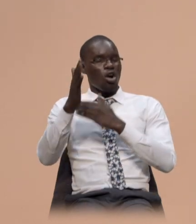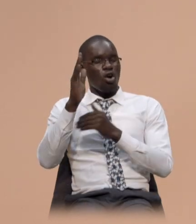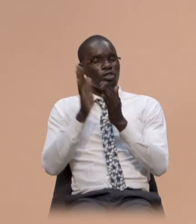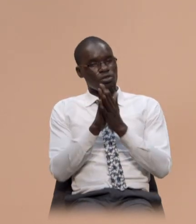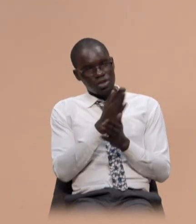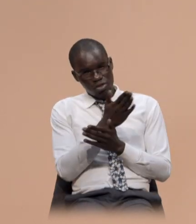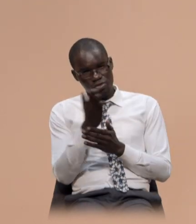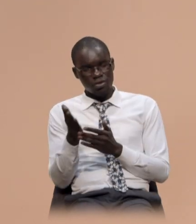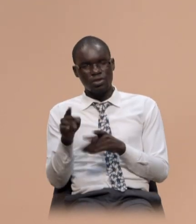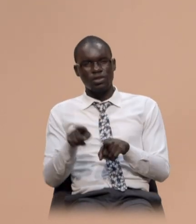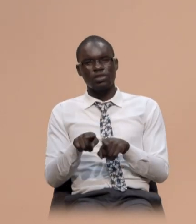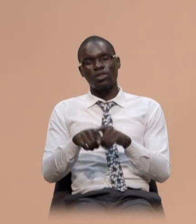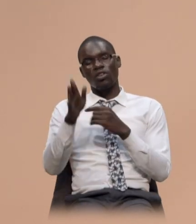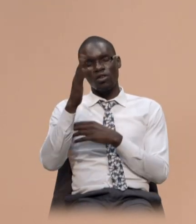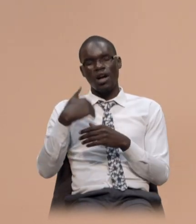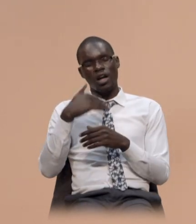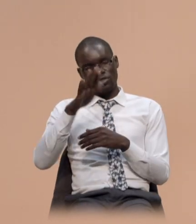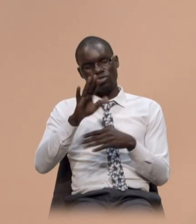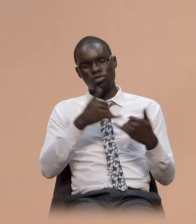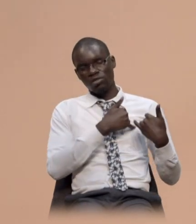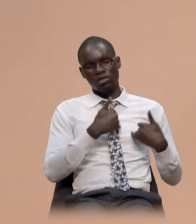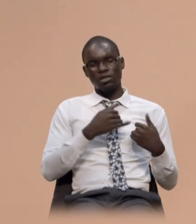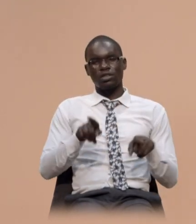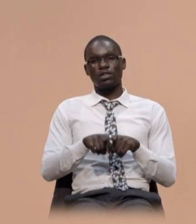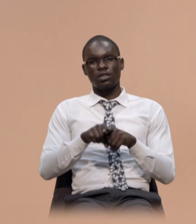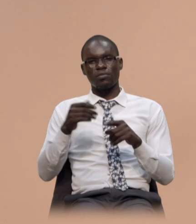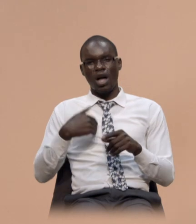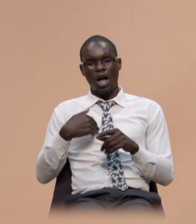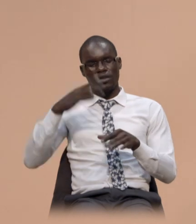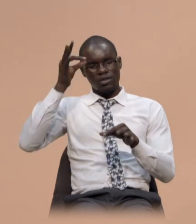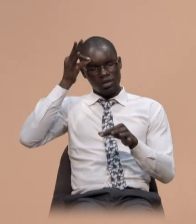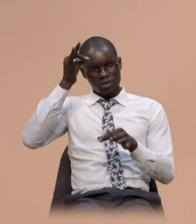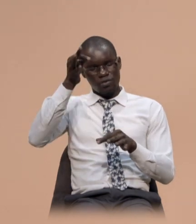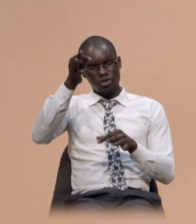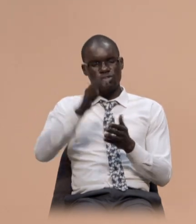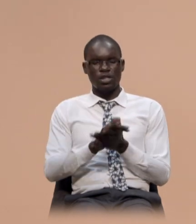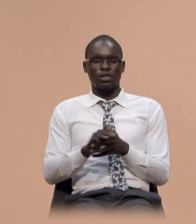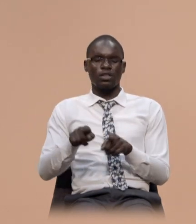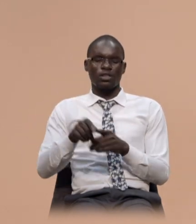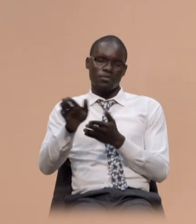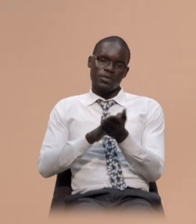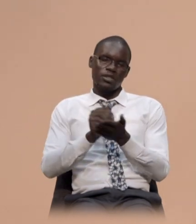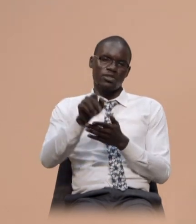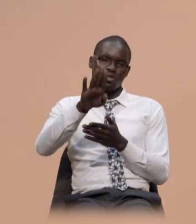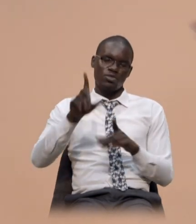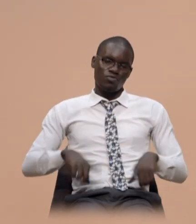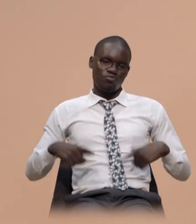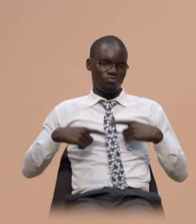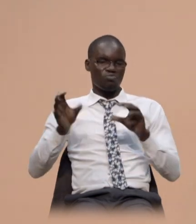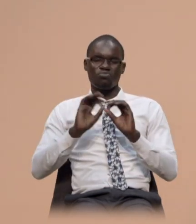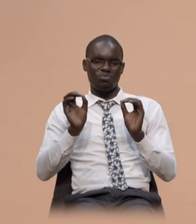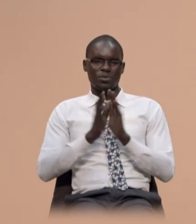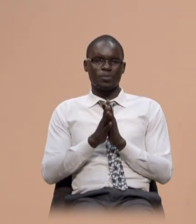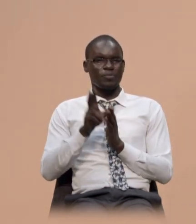yungali yupo, na Mungu ndiye anayeuhai wako, and there is still future for you. Don't destroy your life. Usije ukaribu maisha